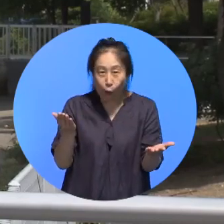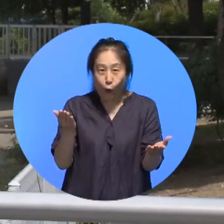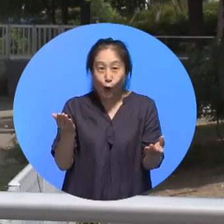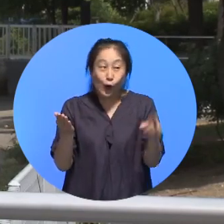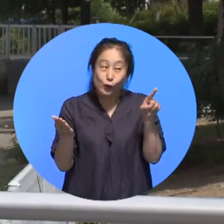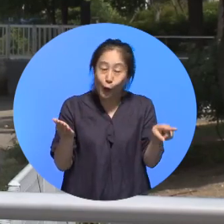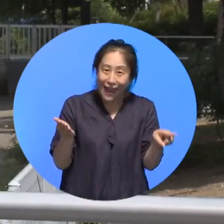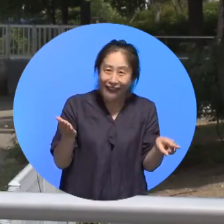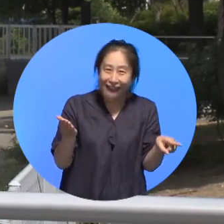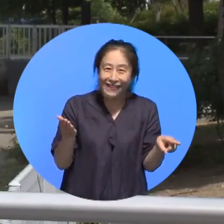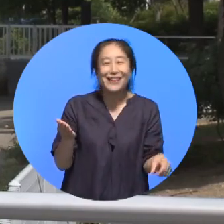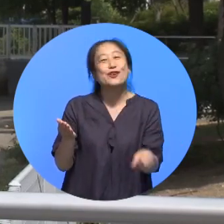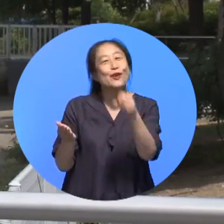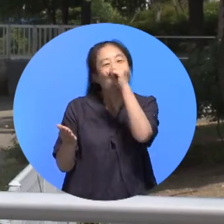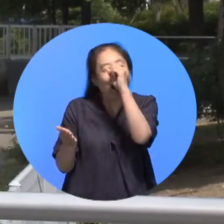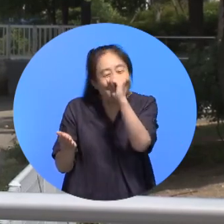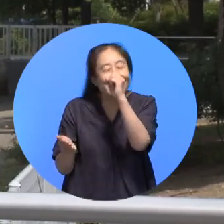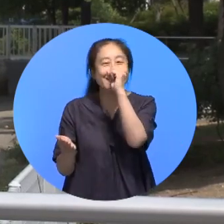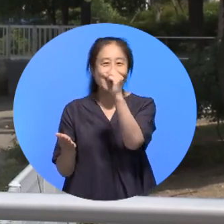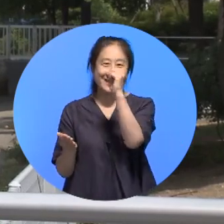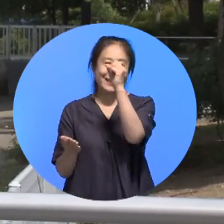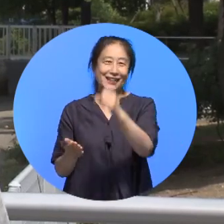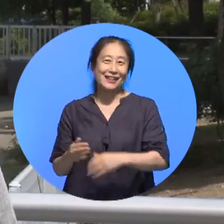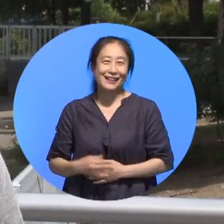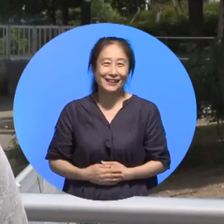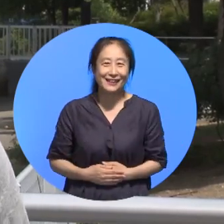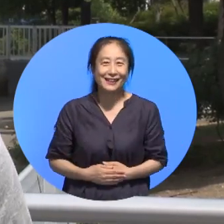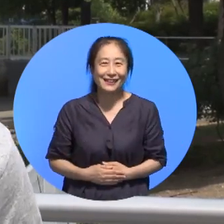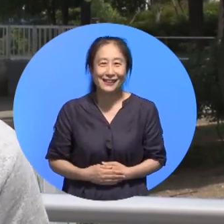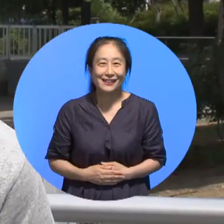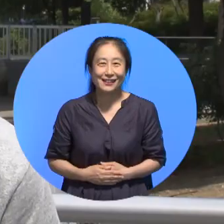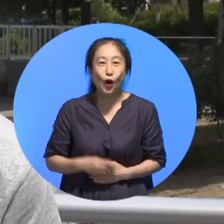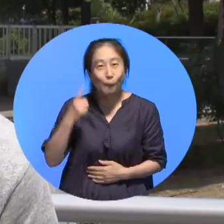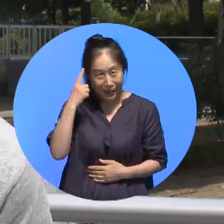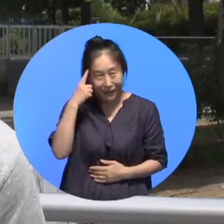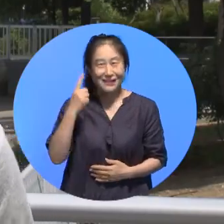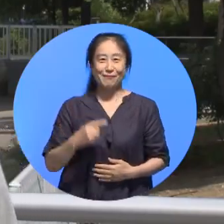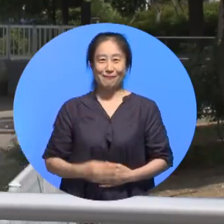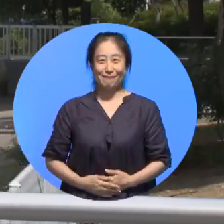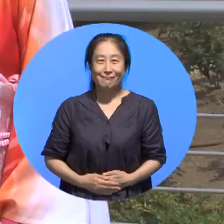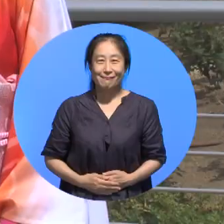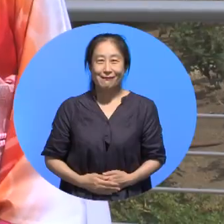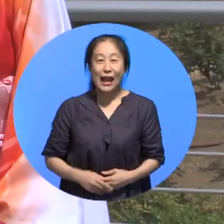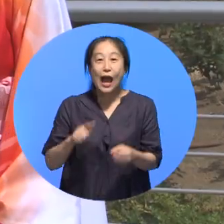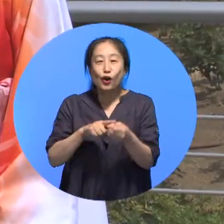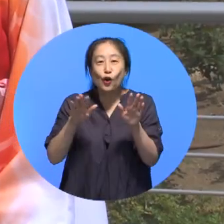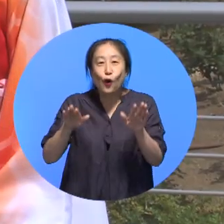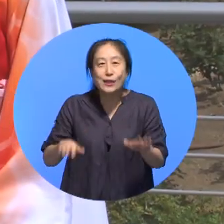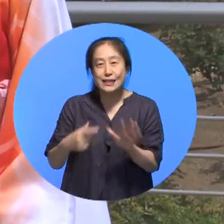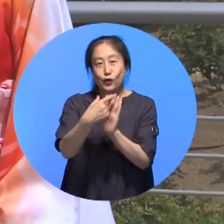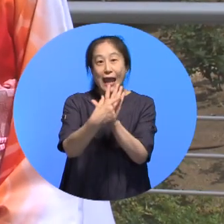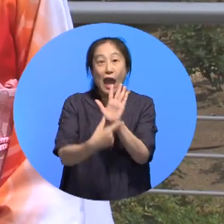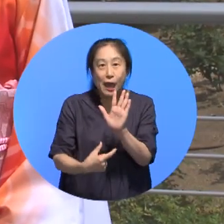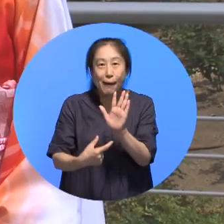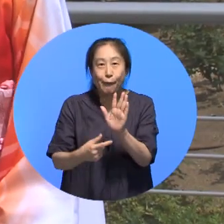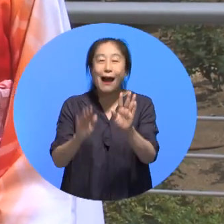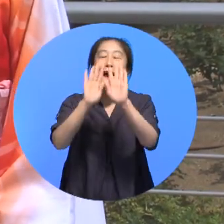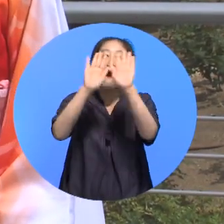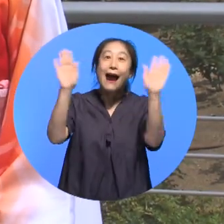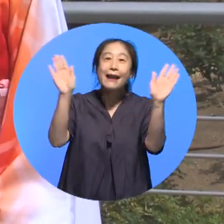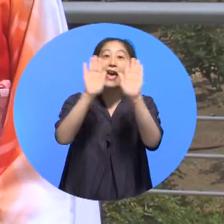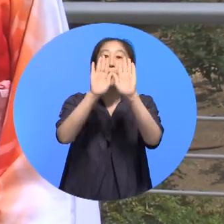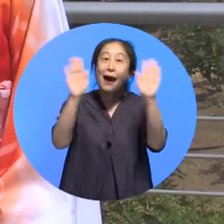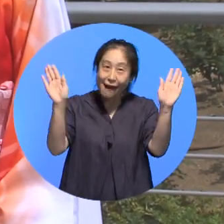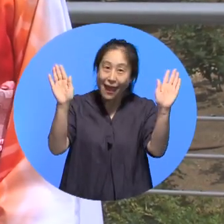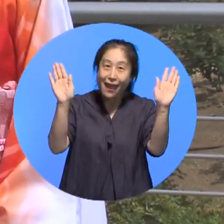でスタ祭りの良さっていうのはそういったところにあるんじゃないかなと思います今年のテーマは